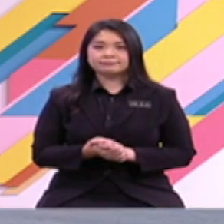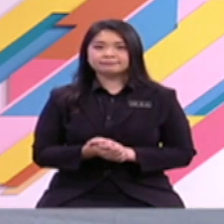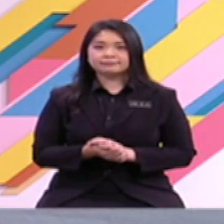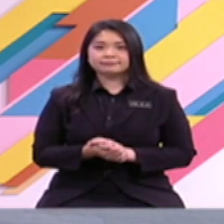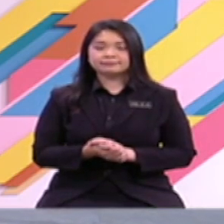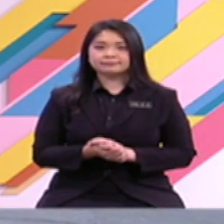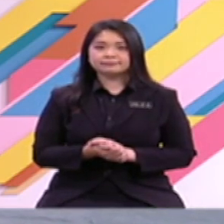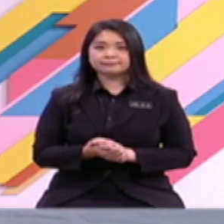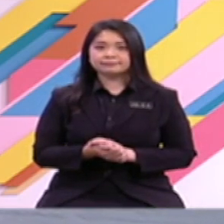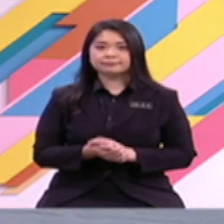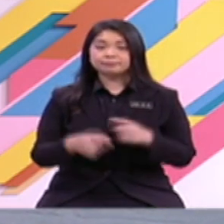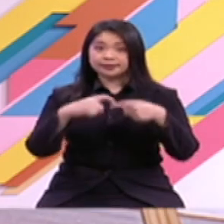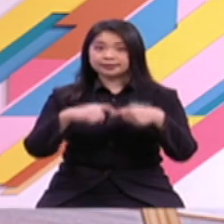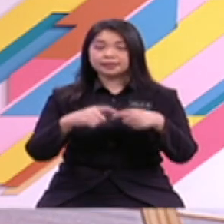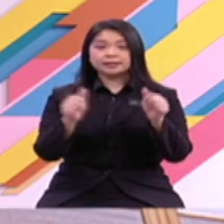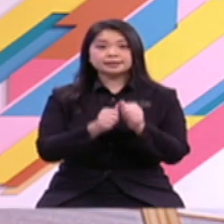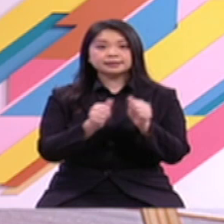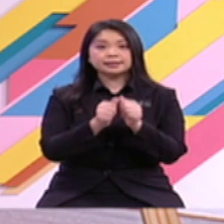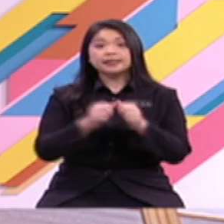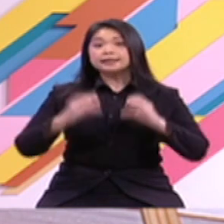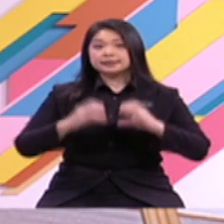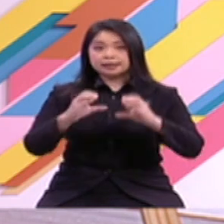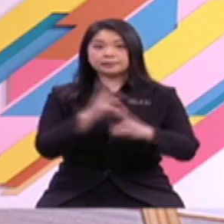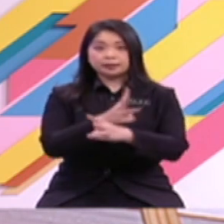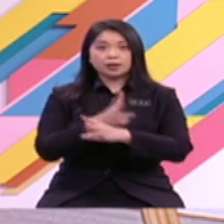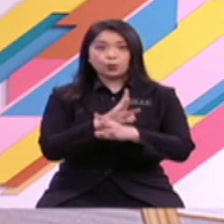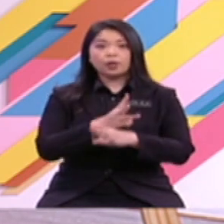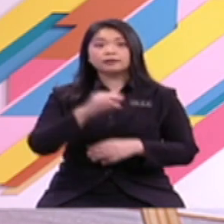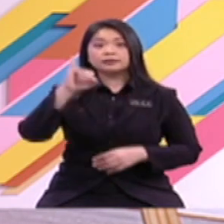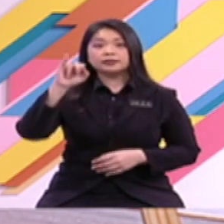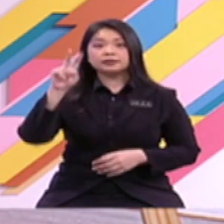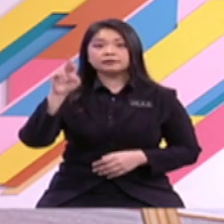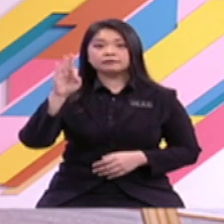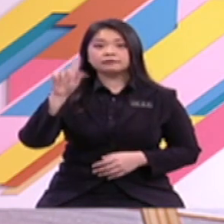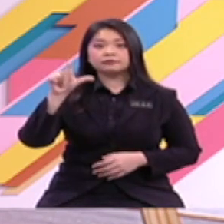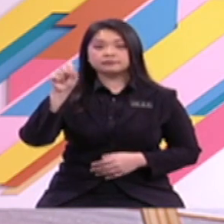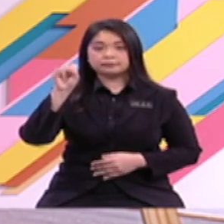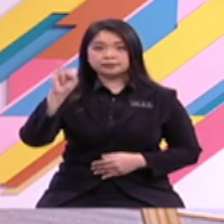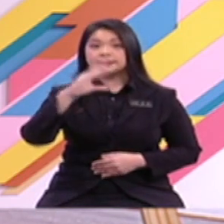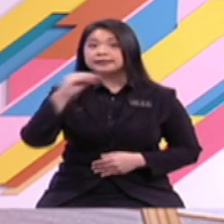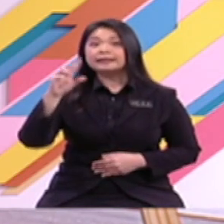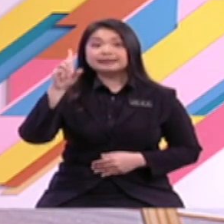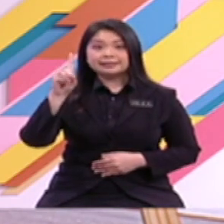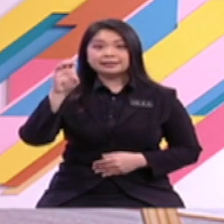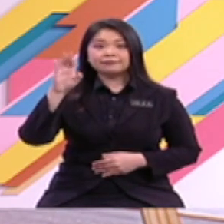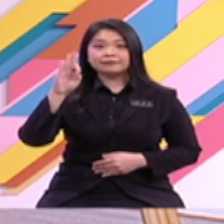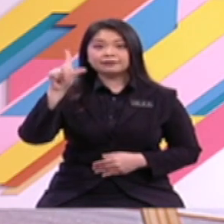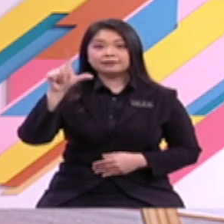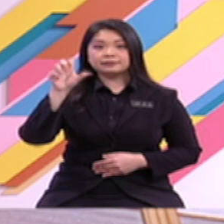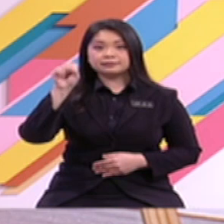eh apa cara mengawali inflasi dan deflasi tadi subscribe qw dia adalah